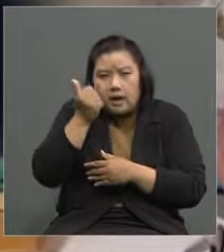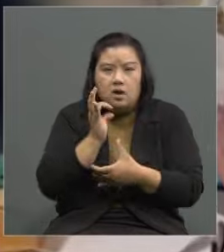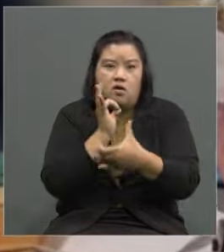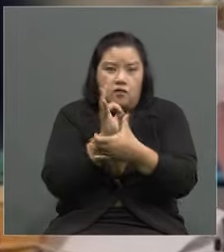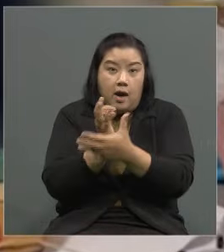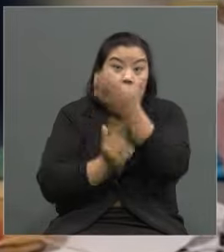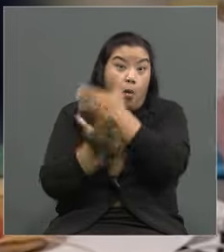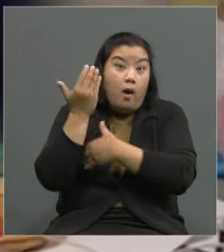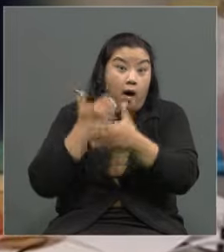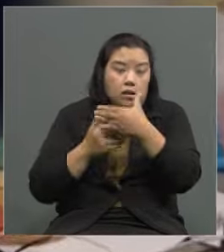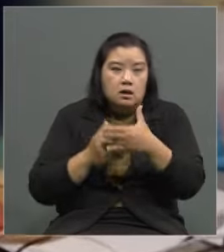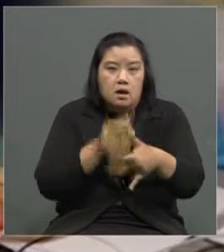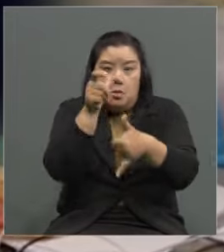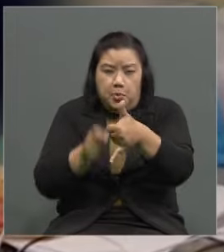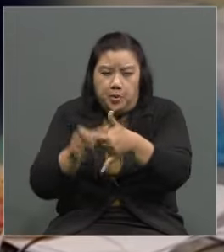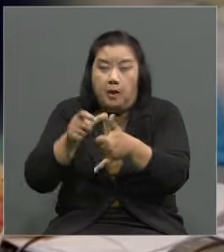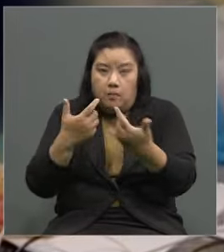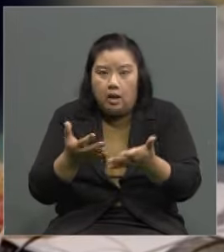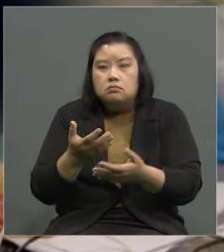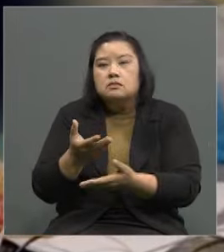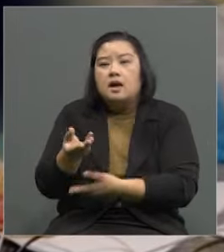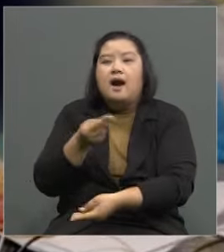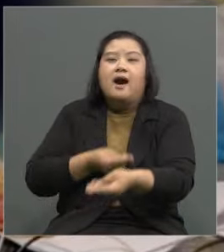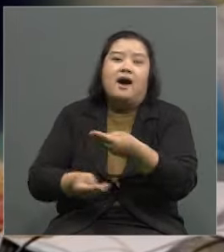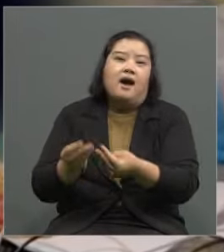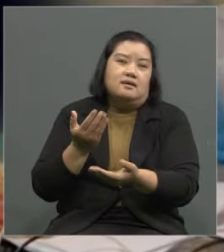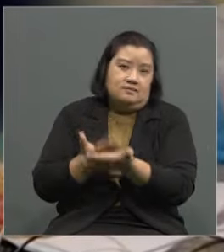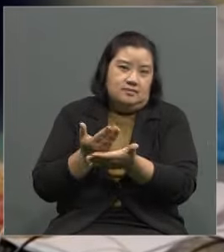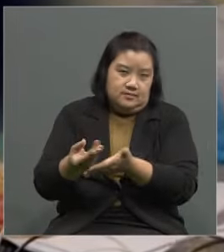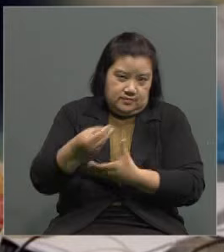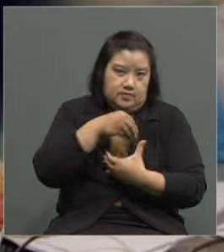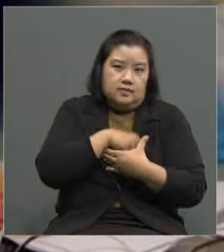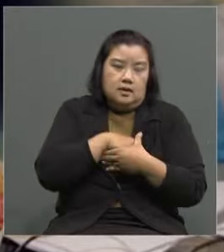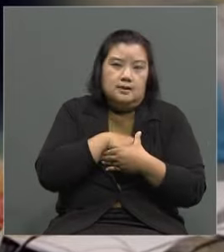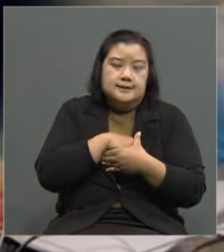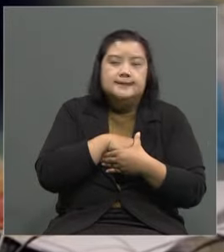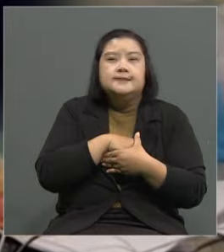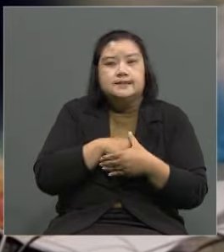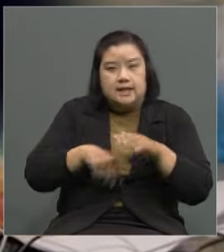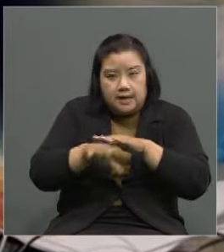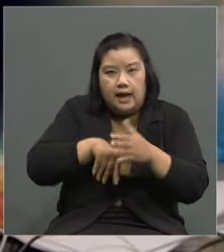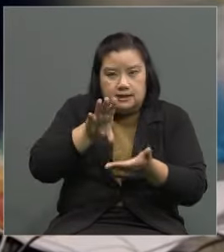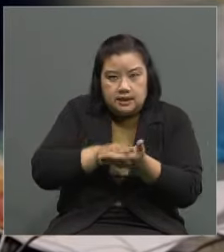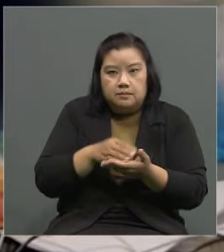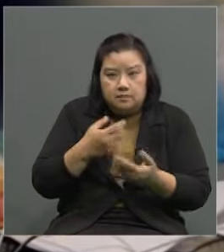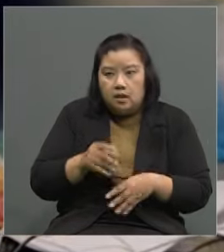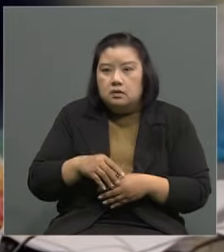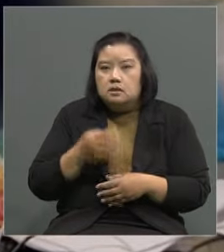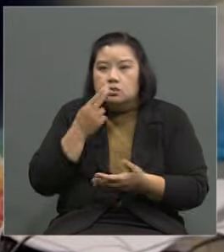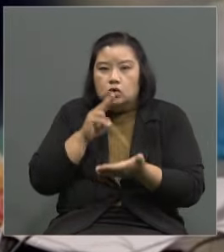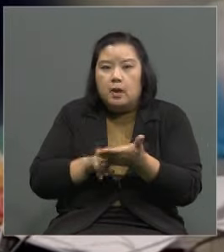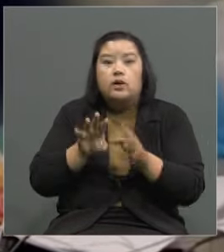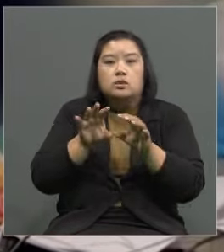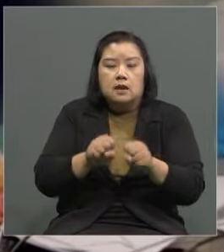ส่วนบุคคลเนี่ยไปซื้อขายกับกลุ่มผู้ต้องหาที่ตำรวจเขาจับไปก่อนหน้านี้ก็เลยรวบรวมพยานหลักฐานแล้วก็ขอศาลออกหมายจับเมื่อ 5